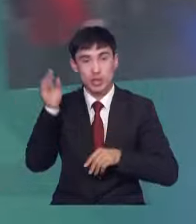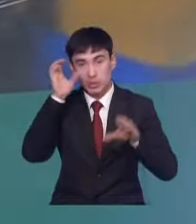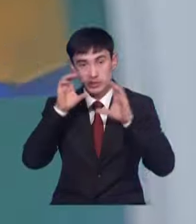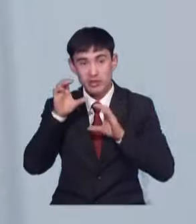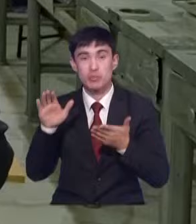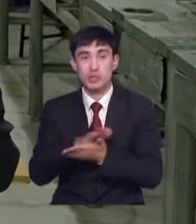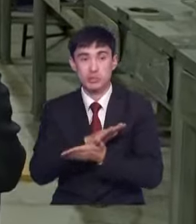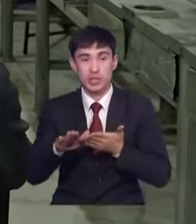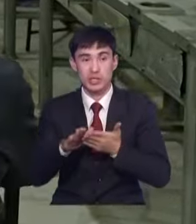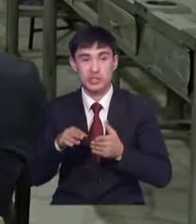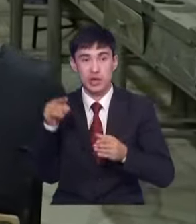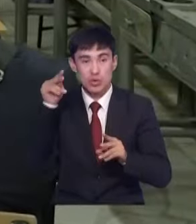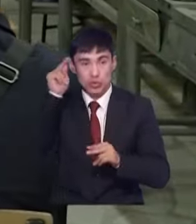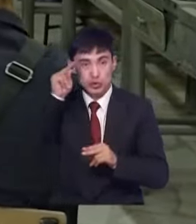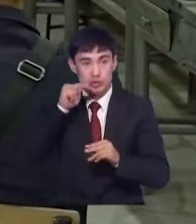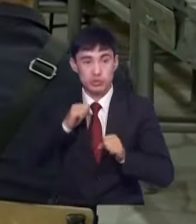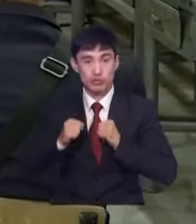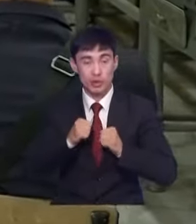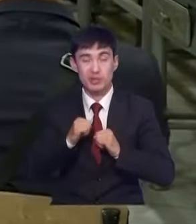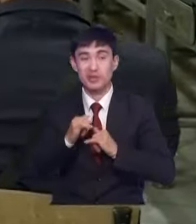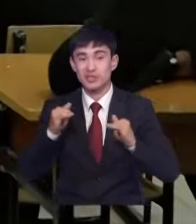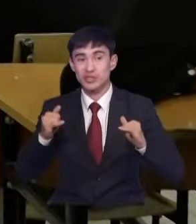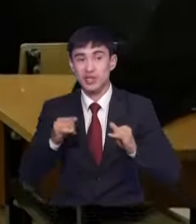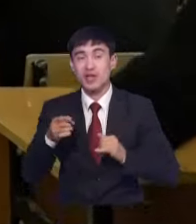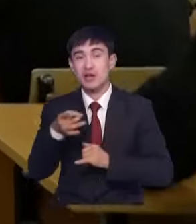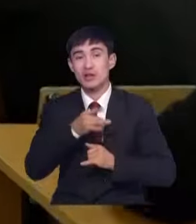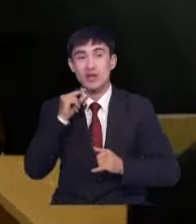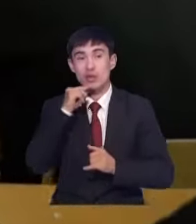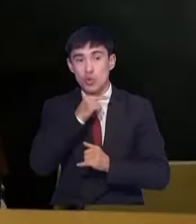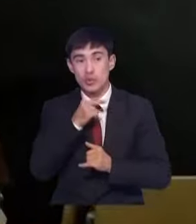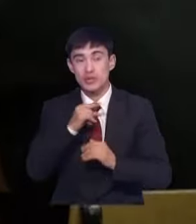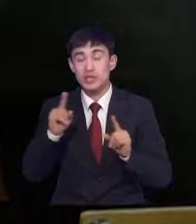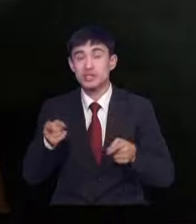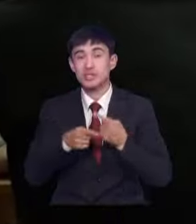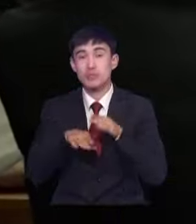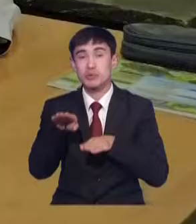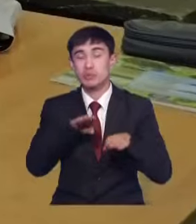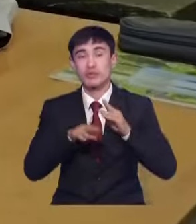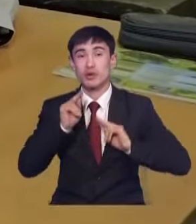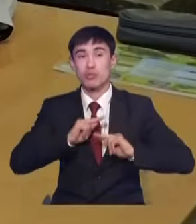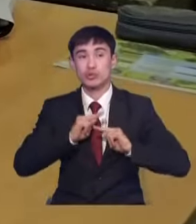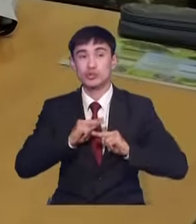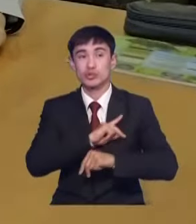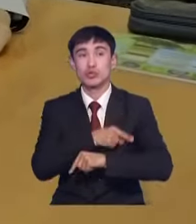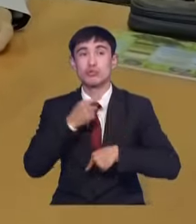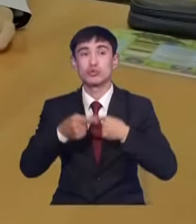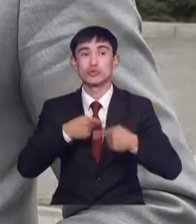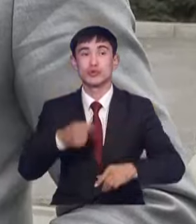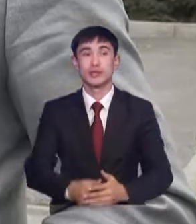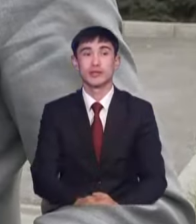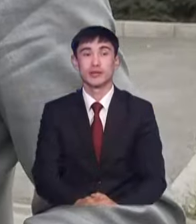образование бесплатно за закладывая прочный фундамент для развития региональной экономики и создавая перспективную рабочую силу